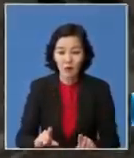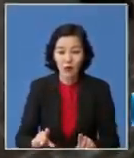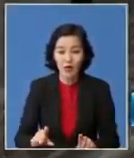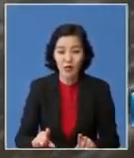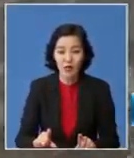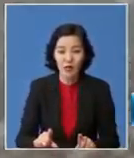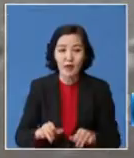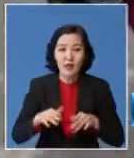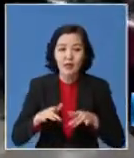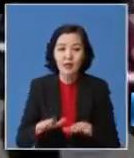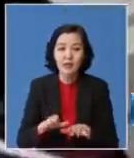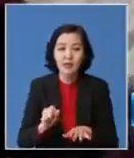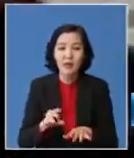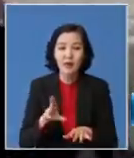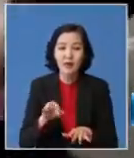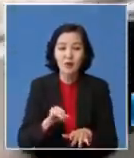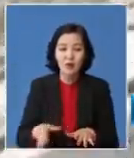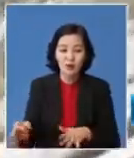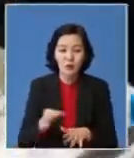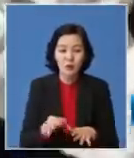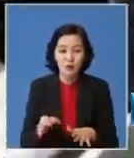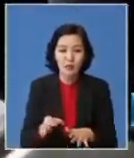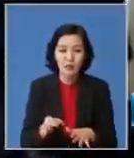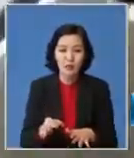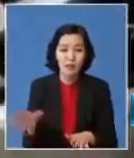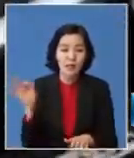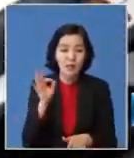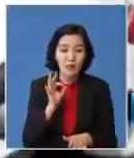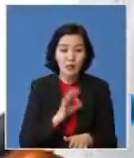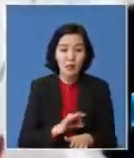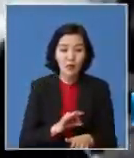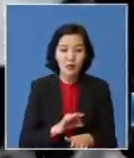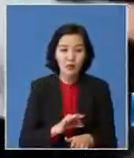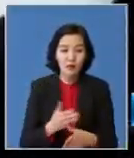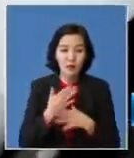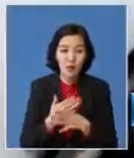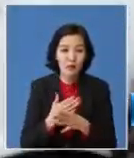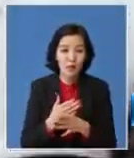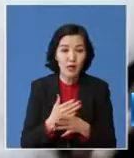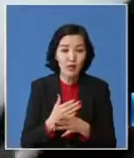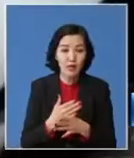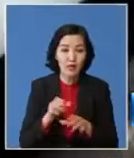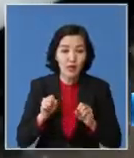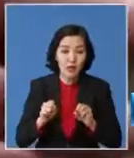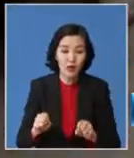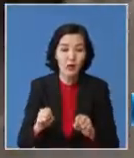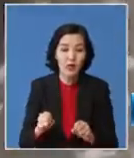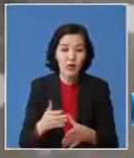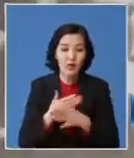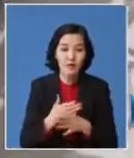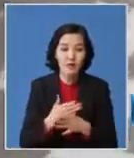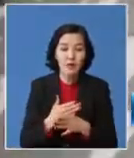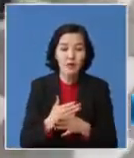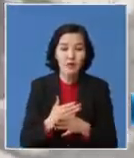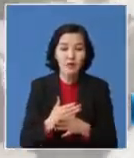действие происходит в Актюбинской области. Некоторые пользователи считают, что у нее были помощники, которые толкали автомобиль с задней